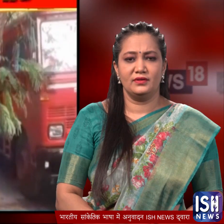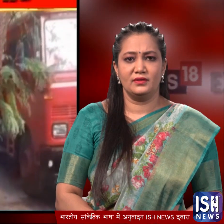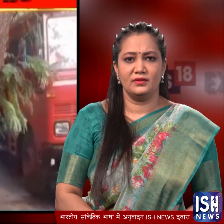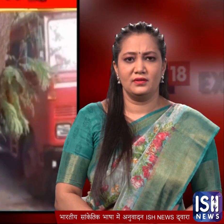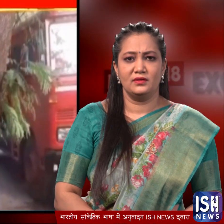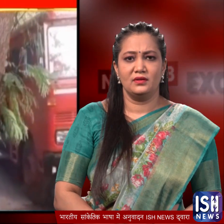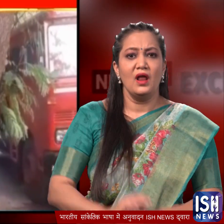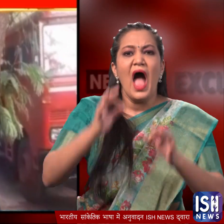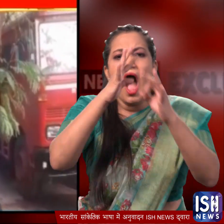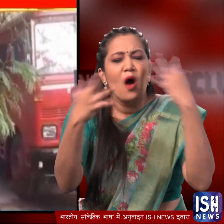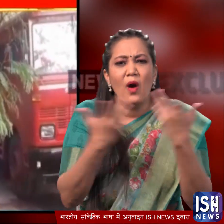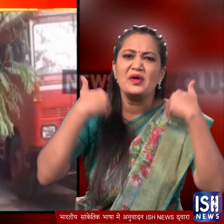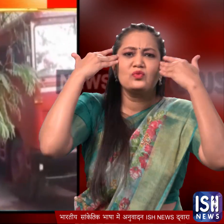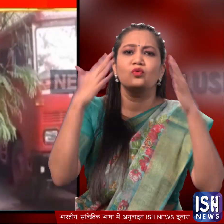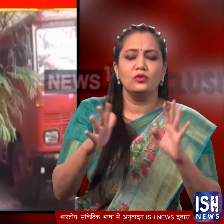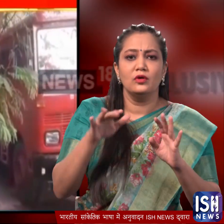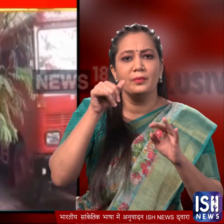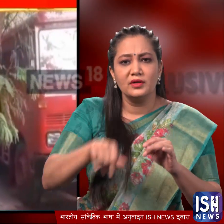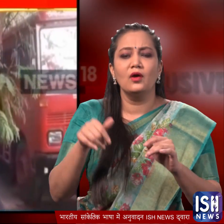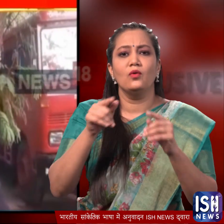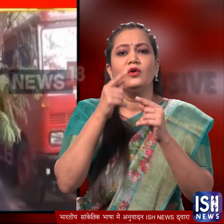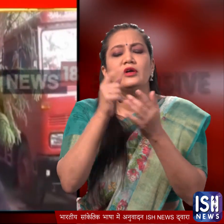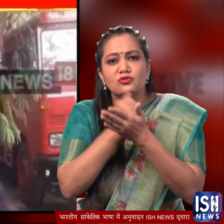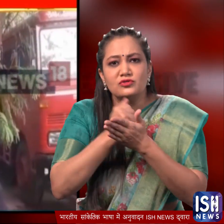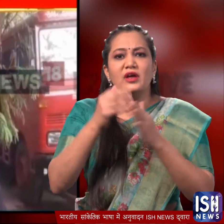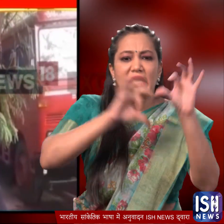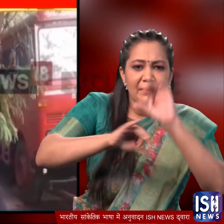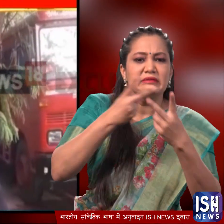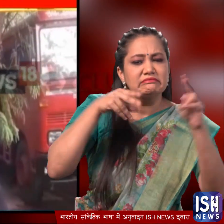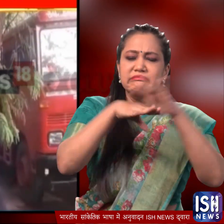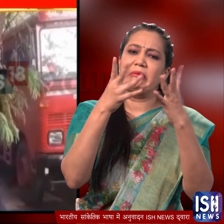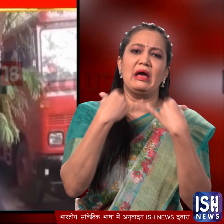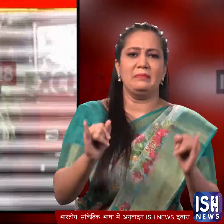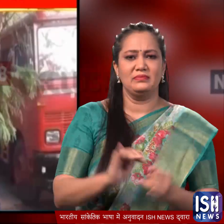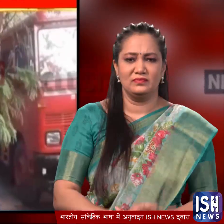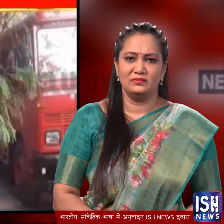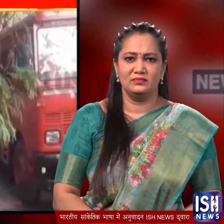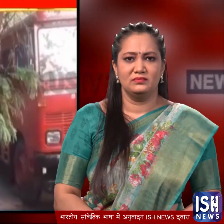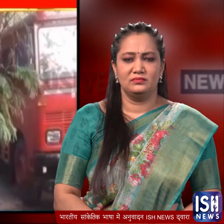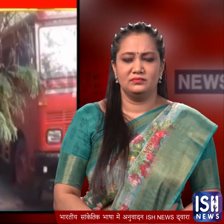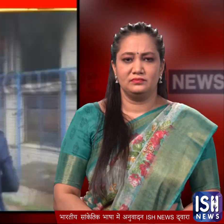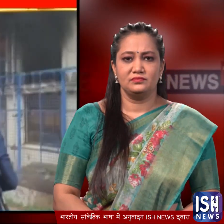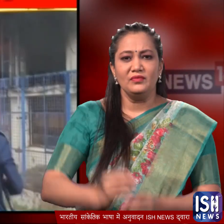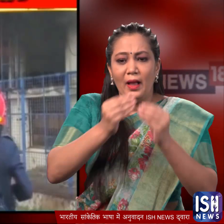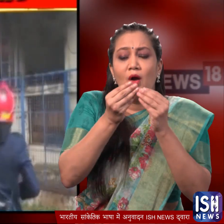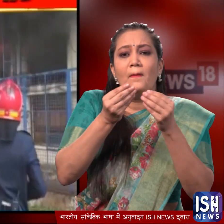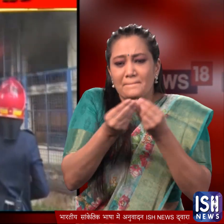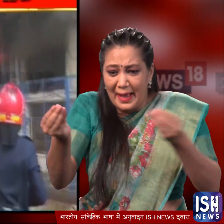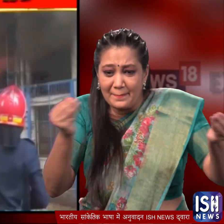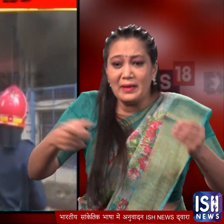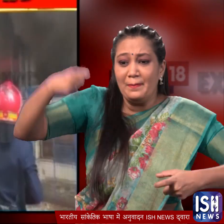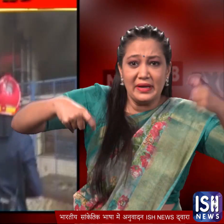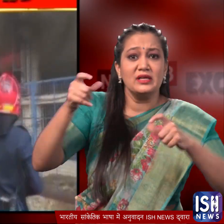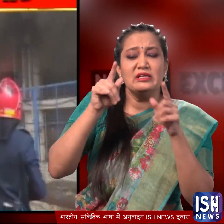आग किस कारण से लगा वो नहीं मालूम पड़ा, लेकिन अंदर हमारे सारे इंस्ट्रूमेंट्स वगैरह जो हम लोग बनाते हैं। आसपास की